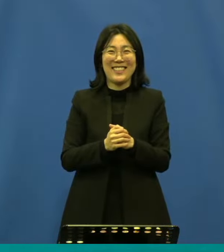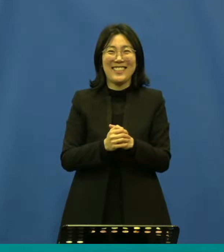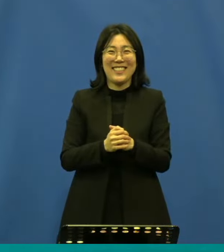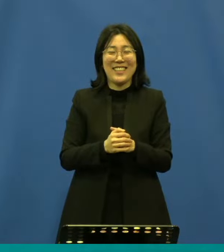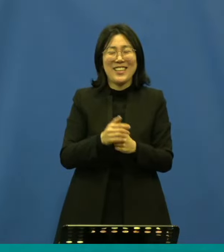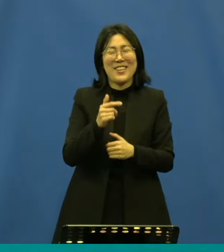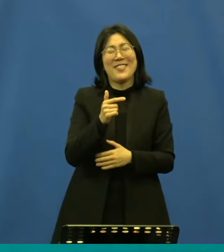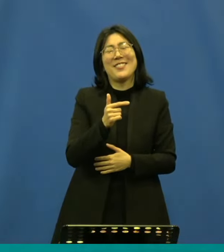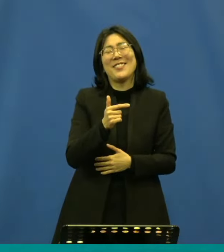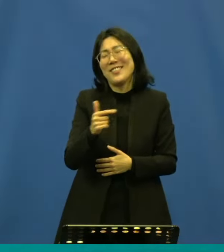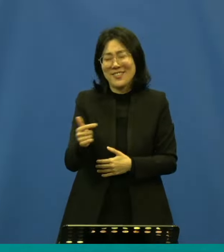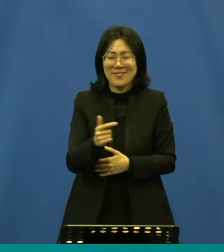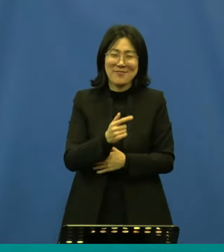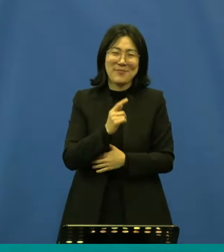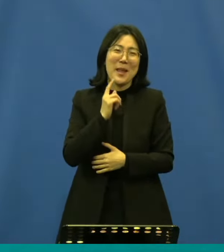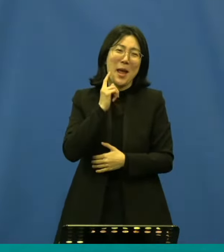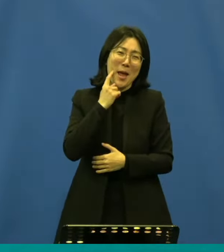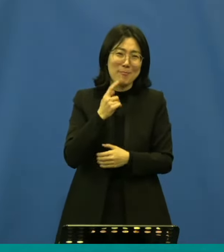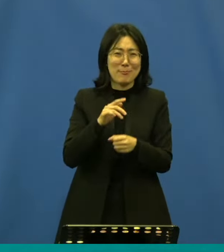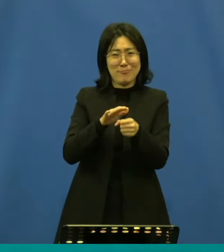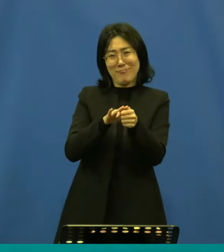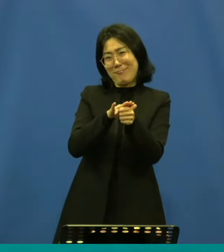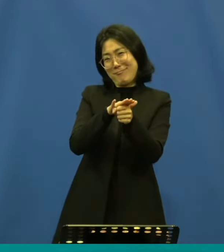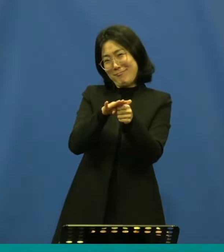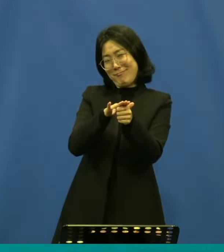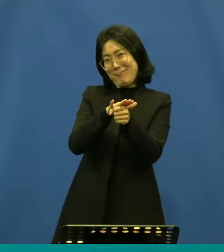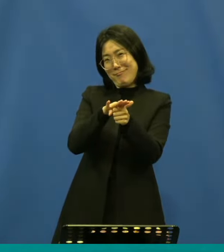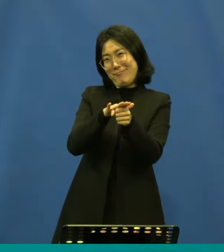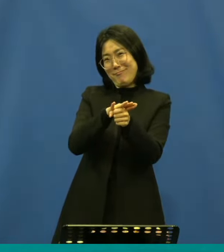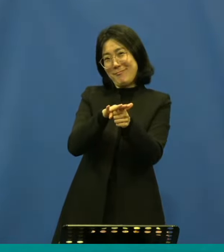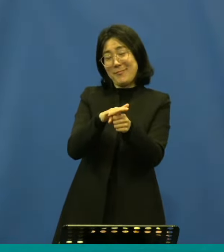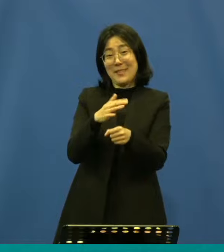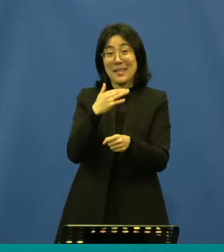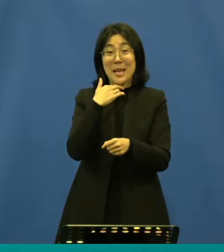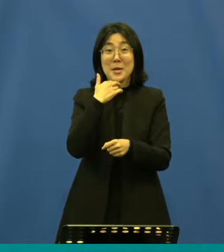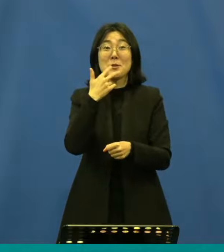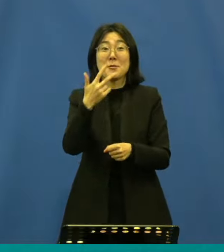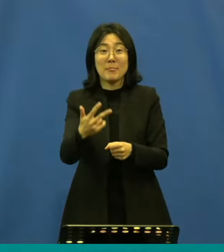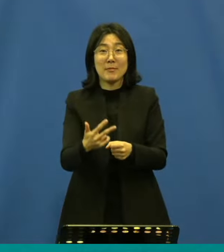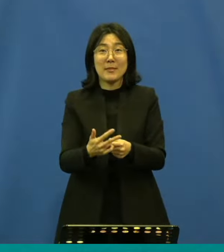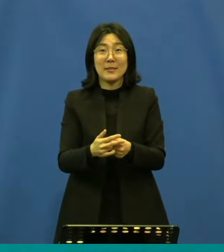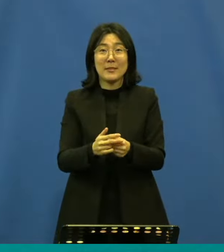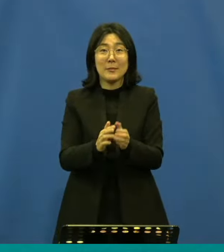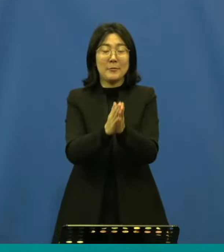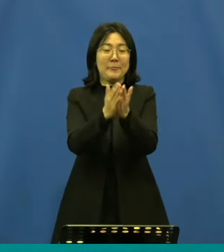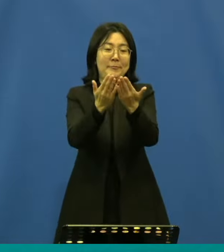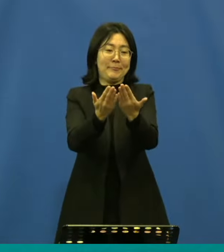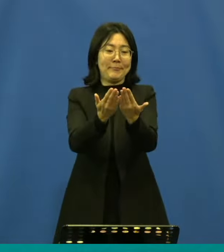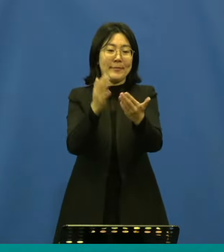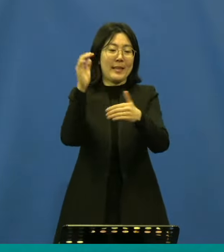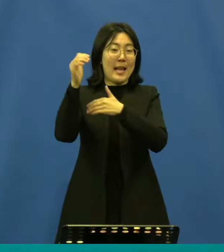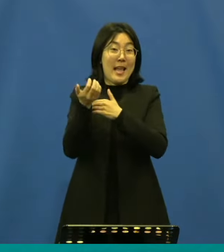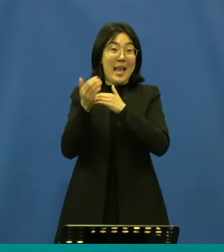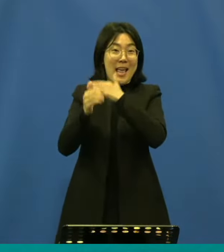아주 뭐 너무 예쁘고 사랑스럽고 우리 7살인데도 어떻게 글을 잘